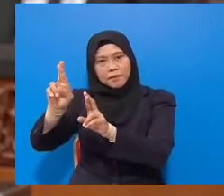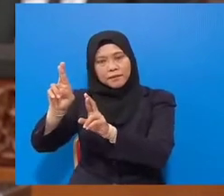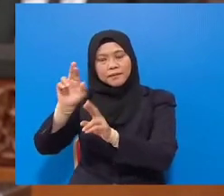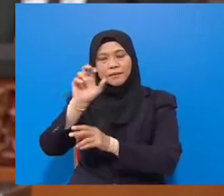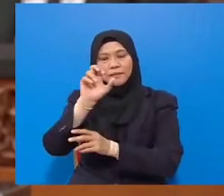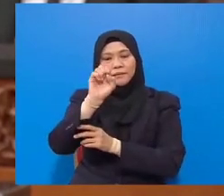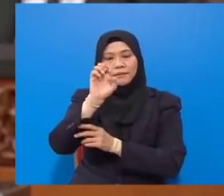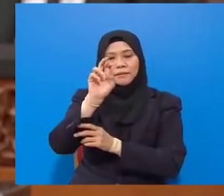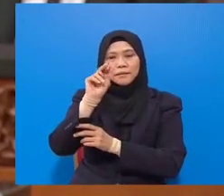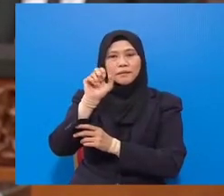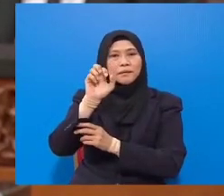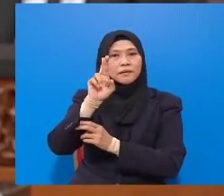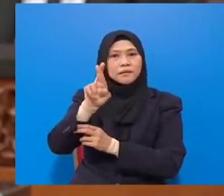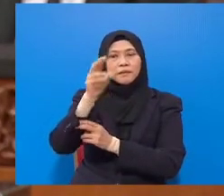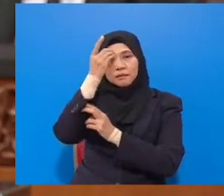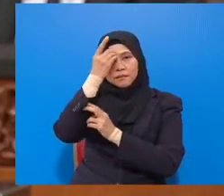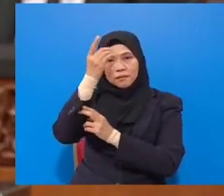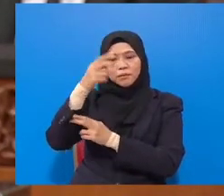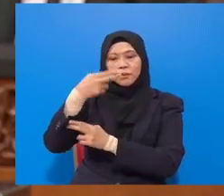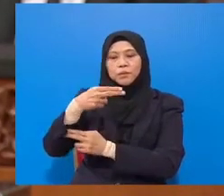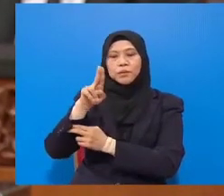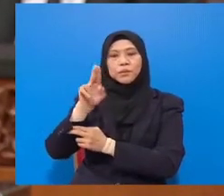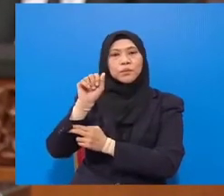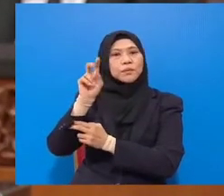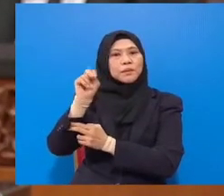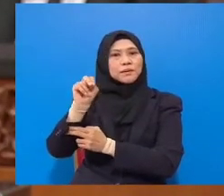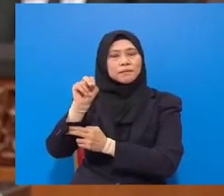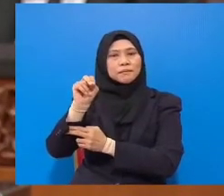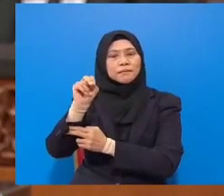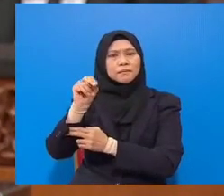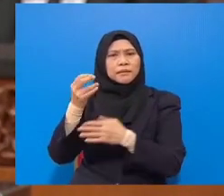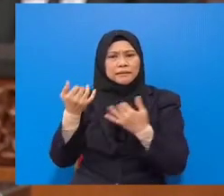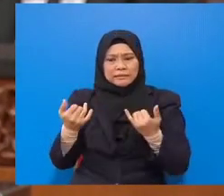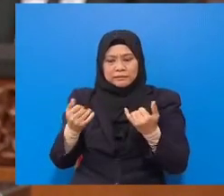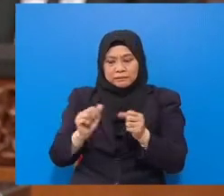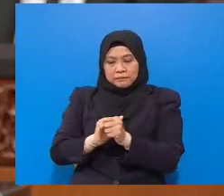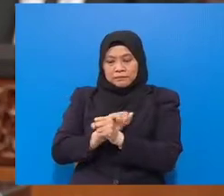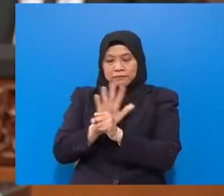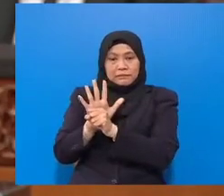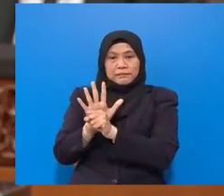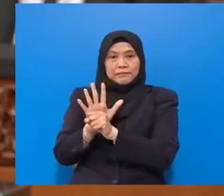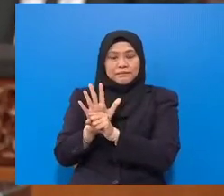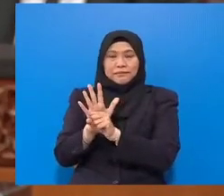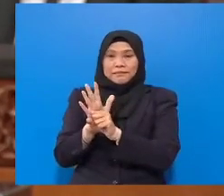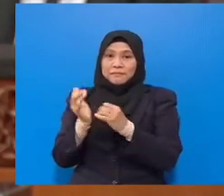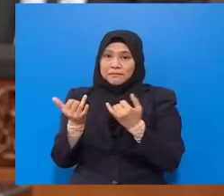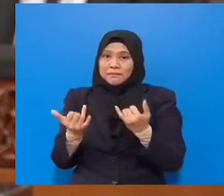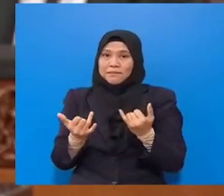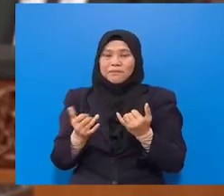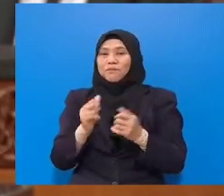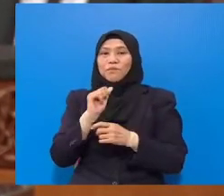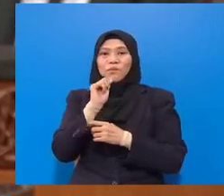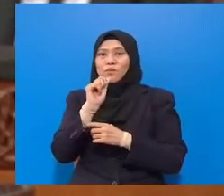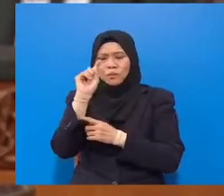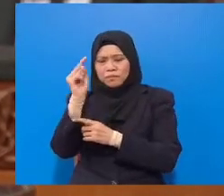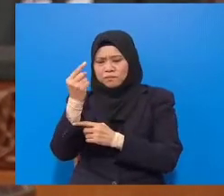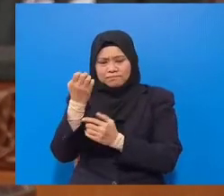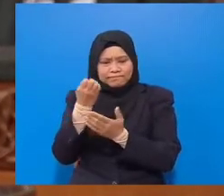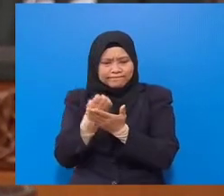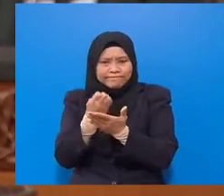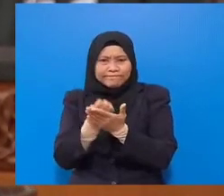sinetron Datuk Haji Ussy minawang penularan kobi silam jelas bukan hanya memberi kesan kepada